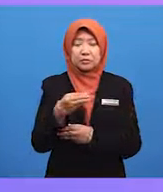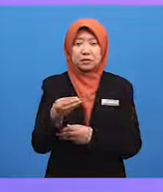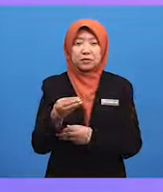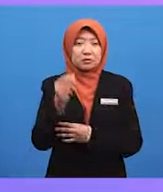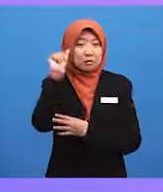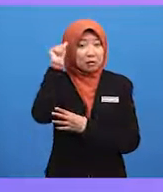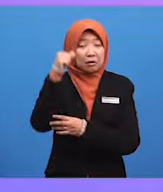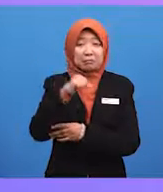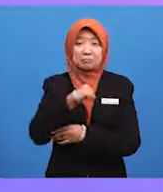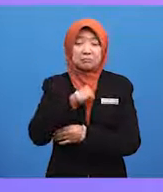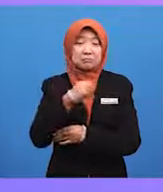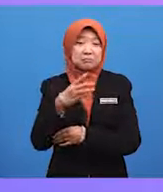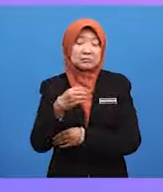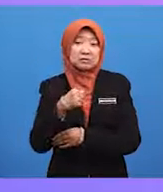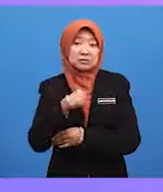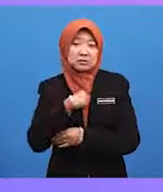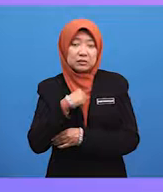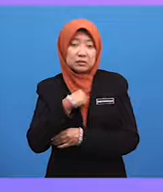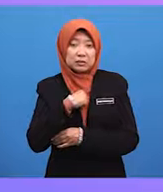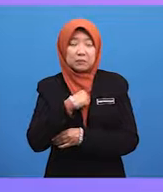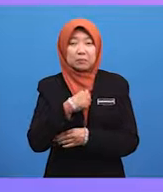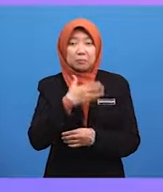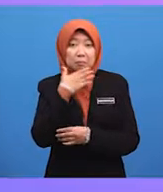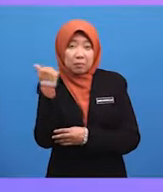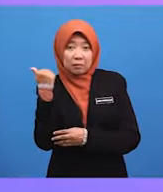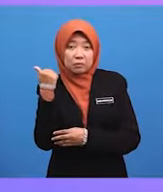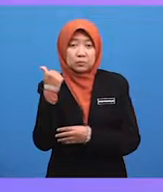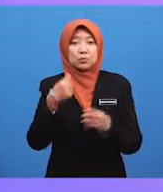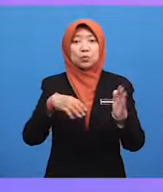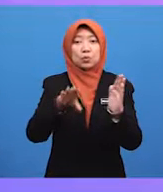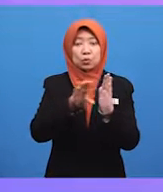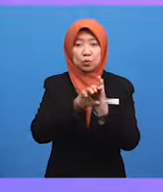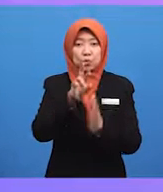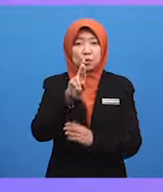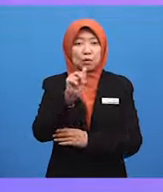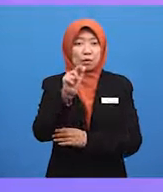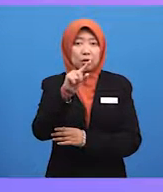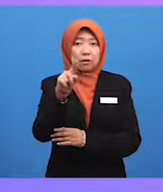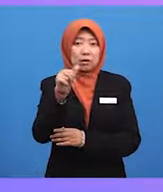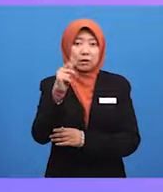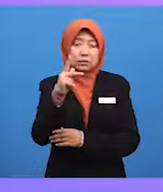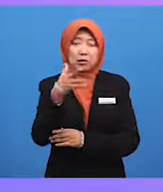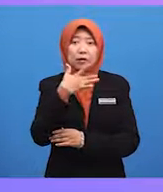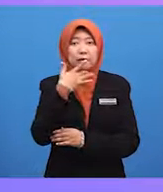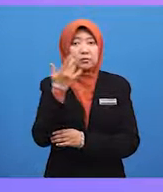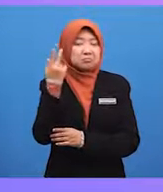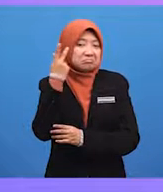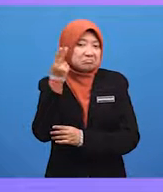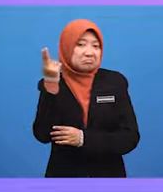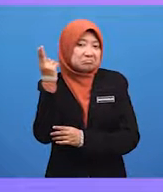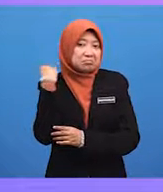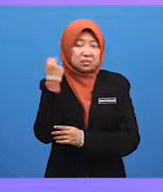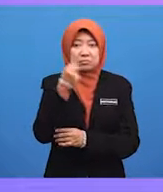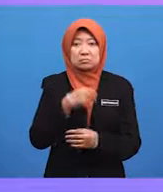juga merupakan syirik khafi. Contohnya, Razak merasa hebat kerana dapat menjawab